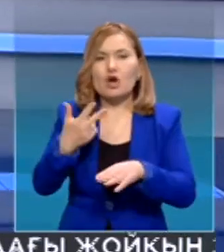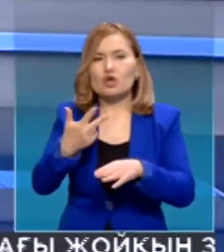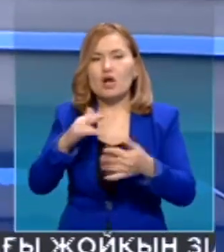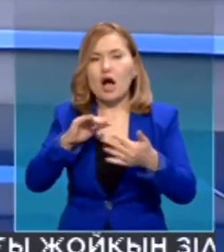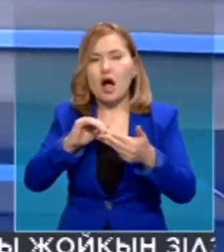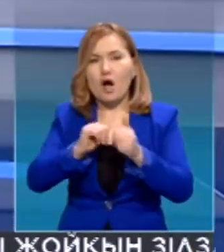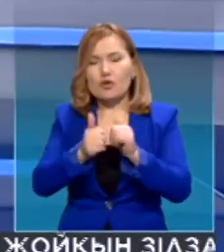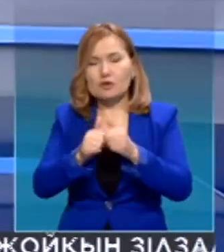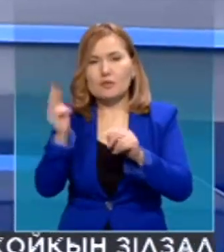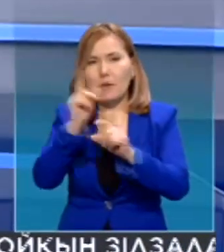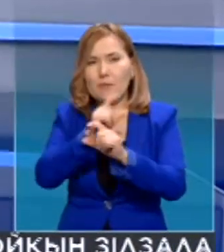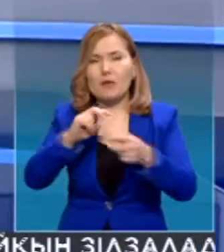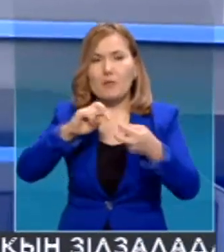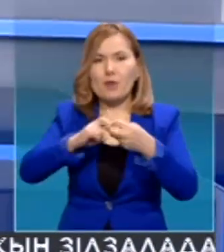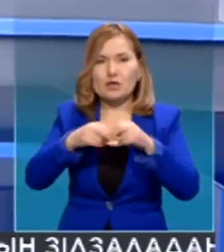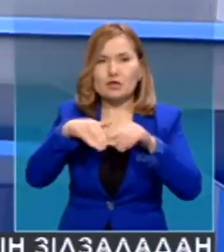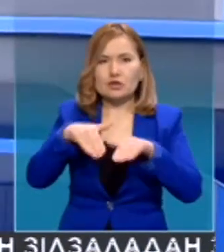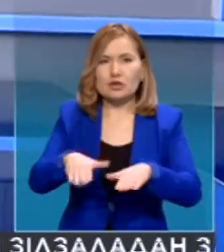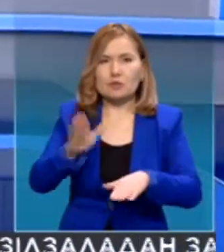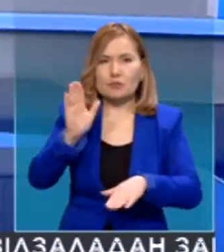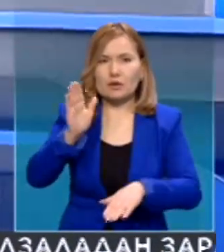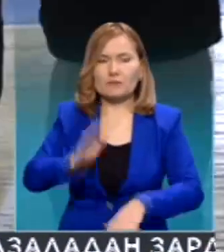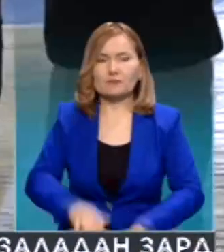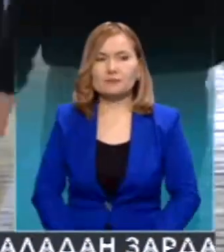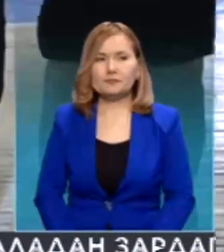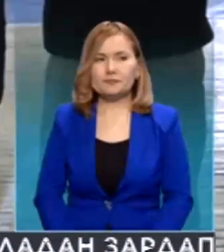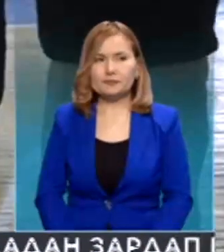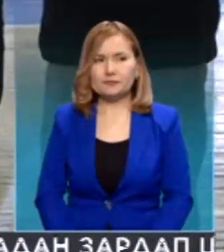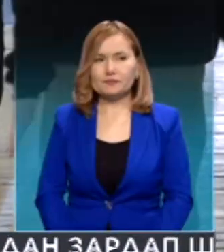мәселесін бір жолата шешпек.